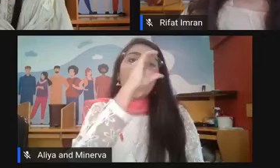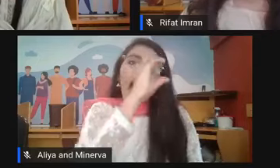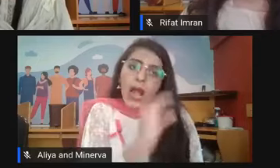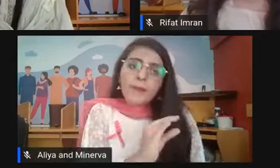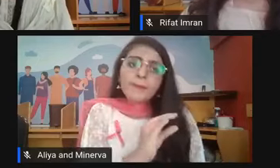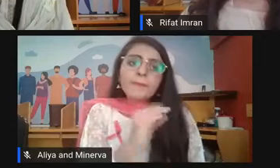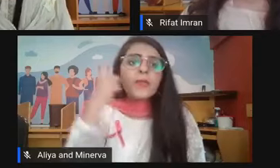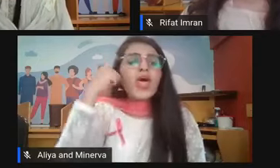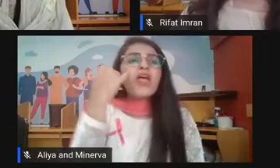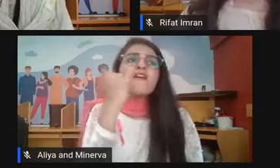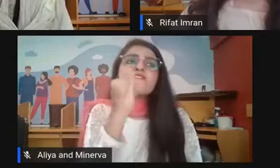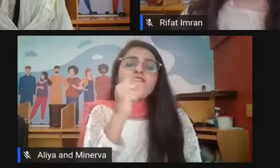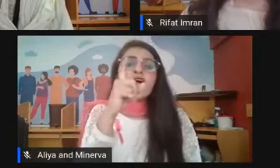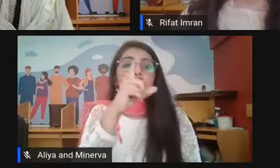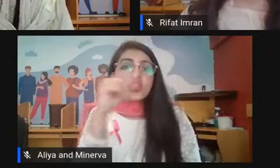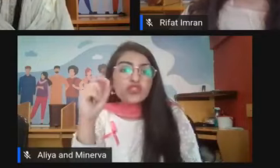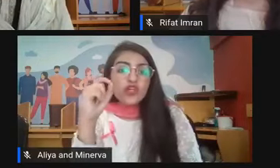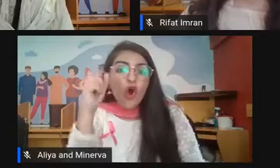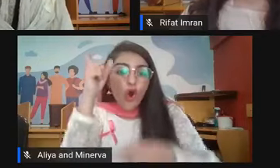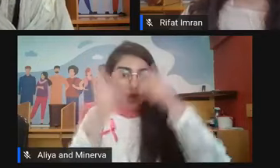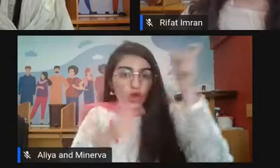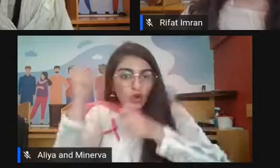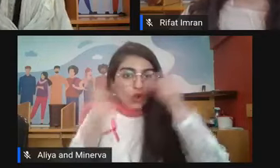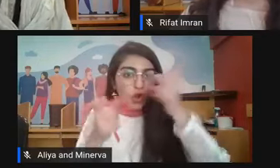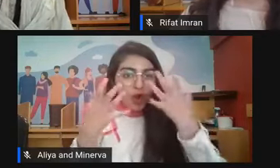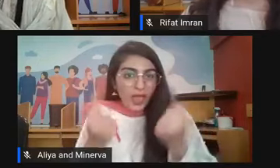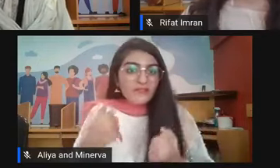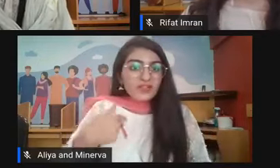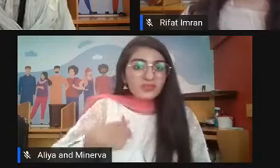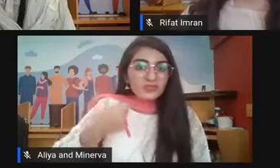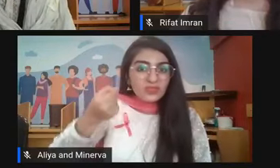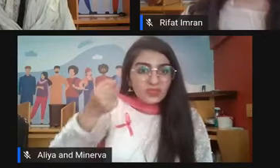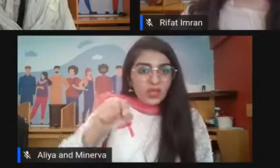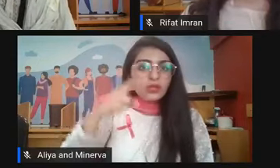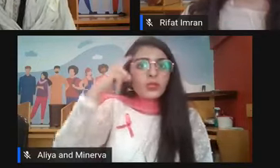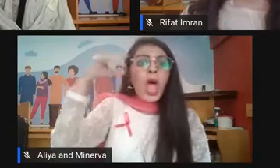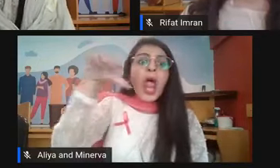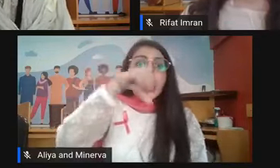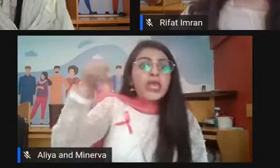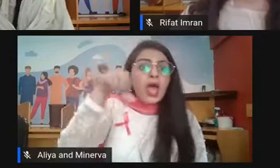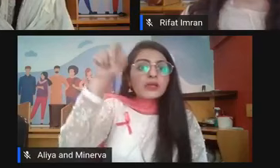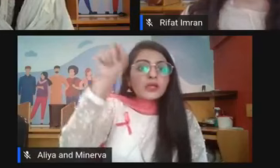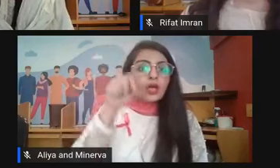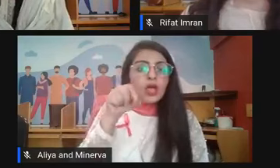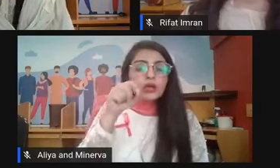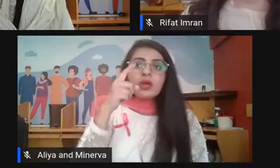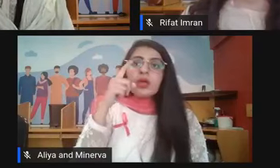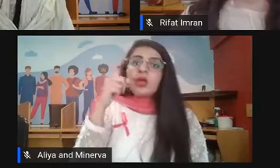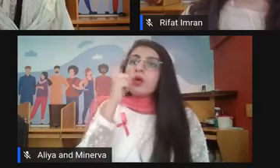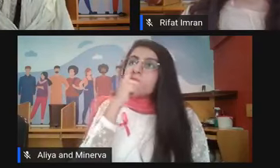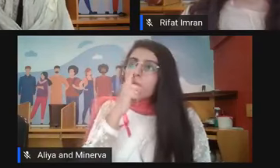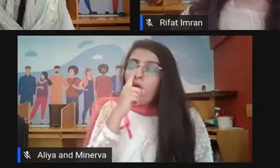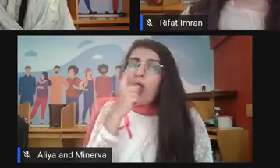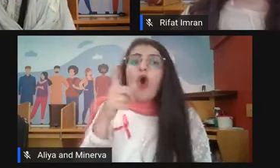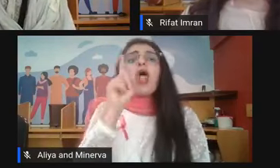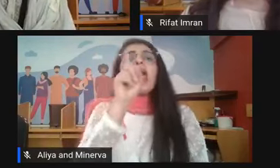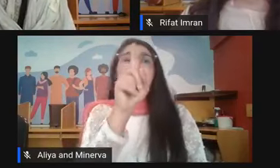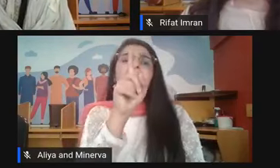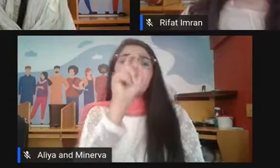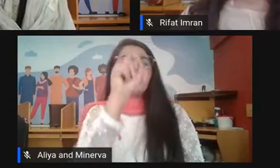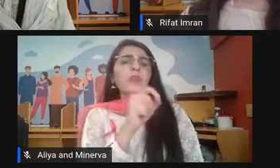आर 100 पेशेंट्स हु आर सफरिंग फ्रॉम ब्रेस्ट कैंसर, सो 99 वुड बी फीमेल्स एंड ओनली वन वुड बी अ